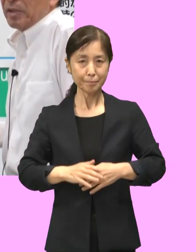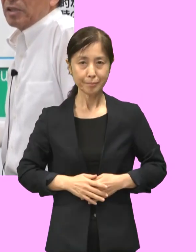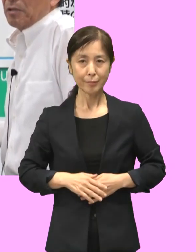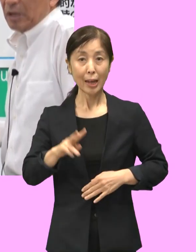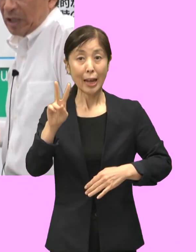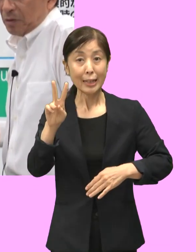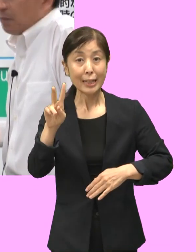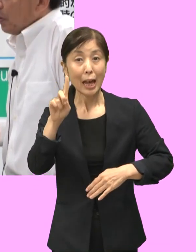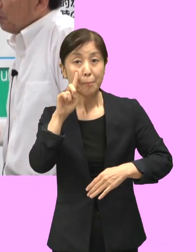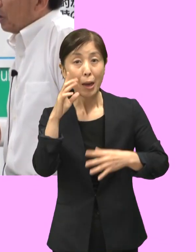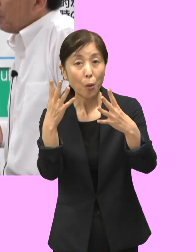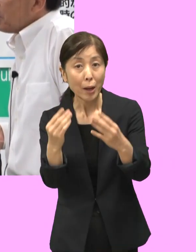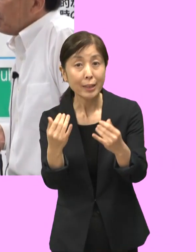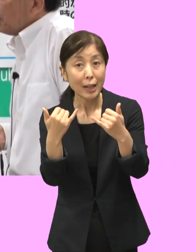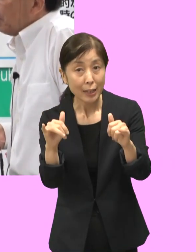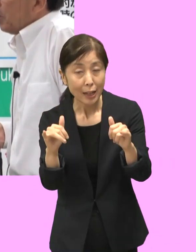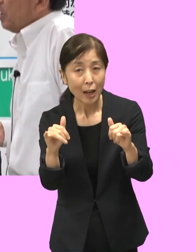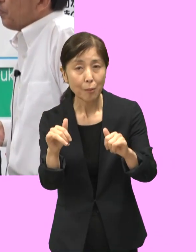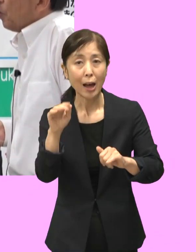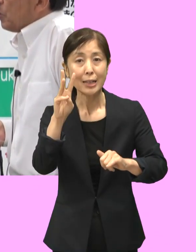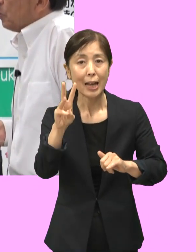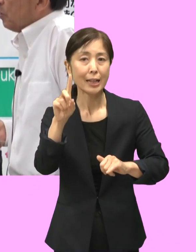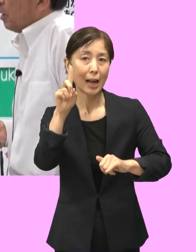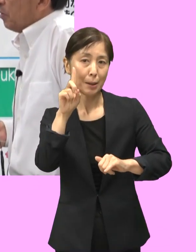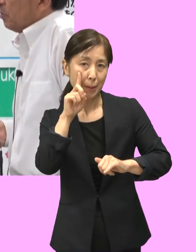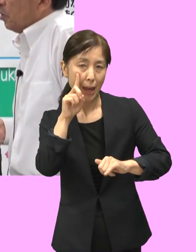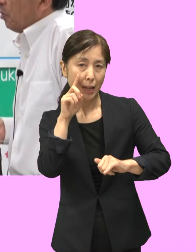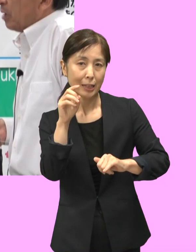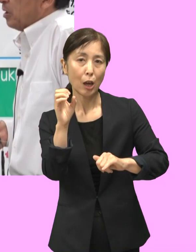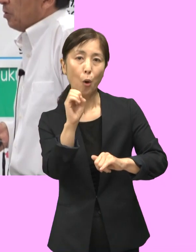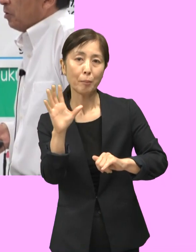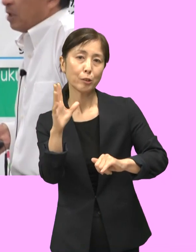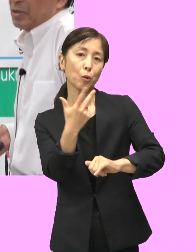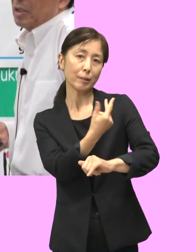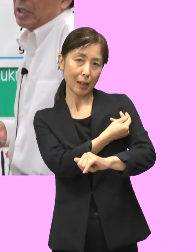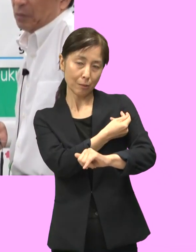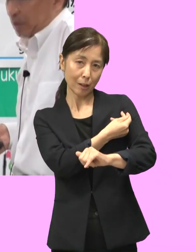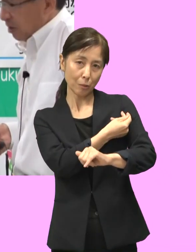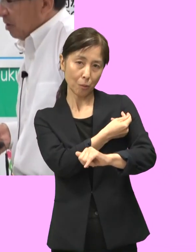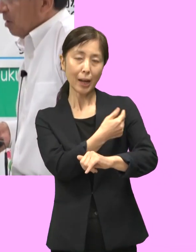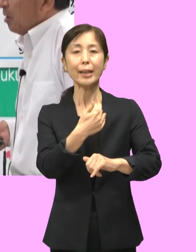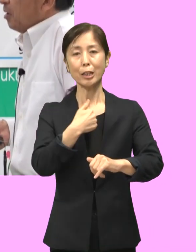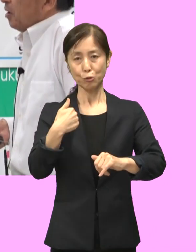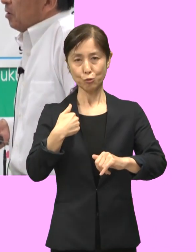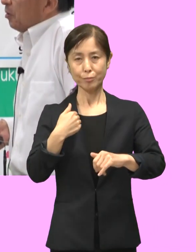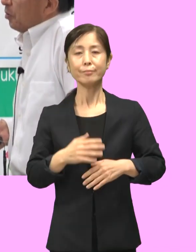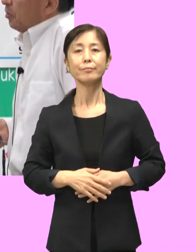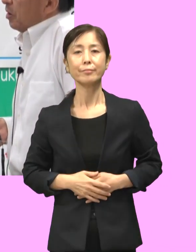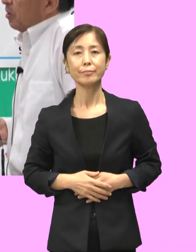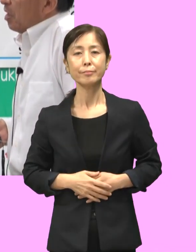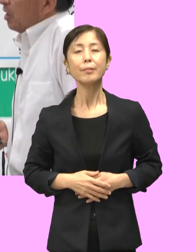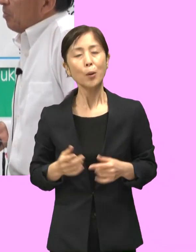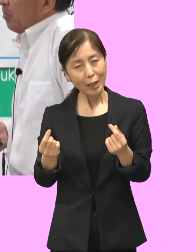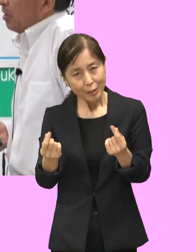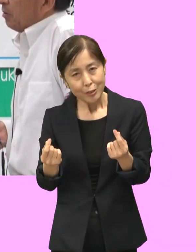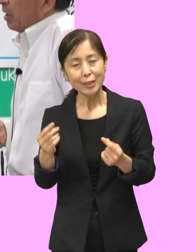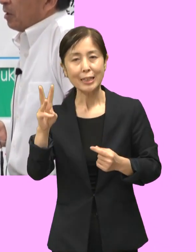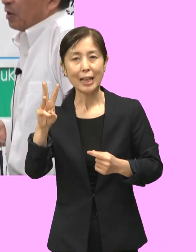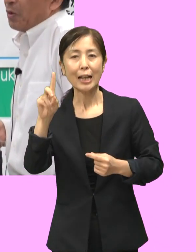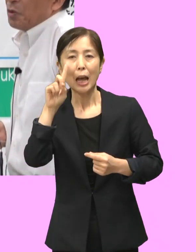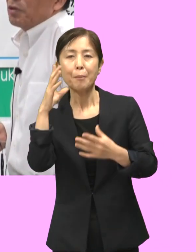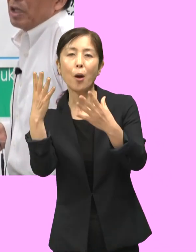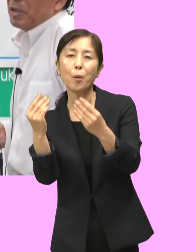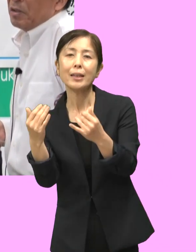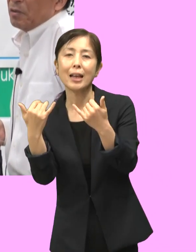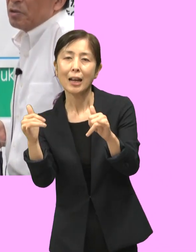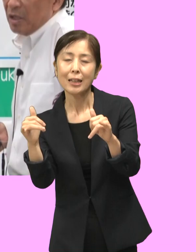2回目までしか打ってないという方は3回目にオミクロン株のワクチンの接種が可能です。同様に3回目まで打たれた